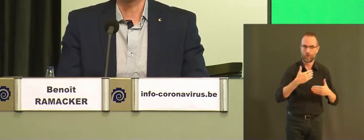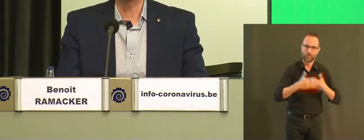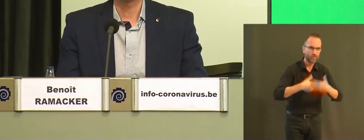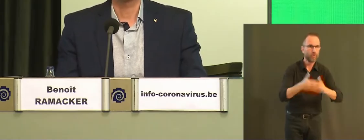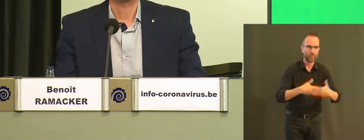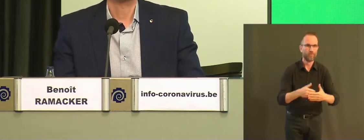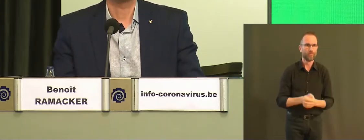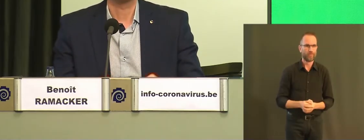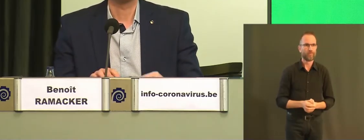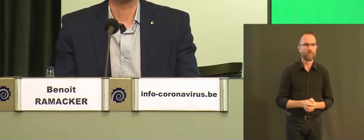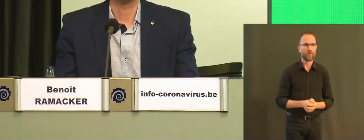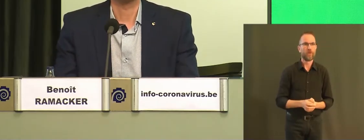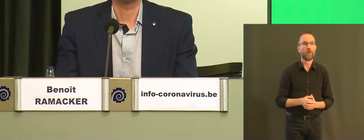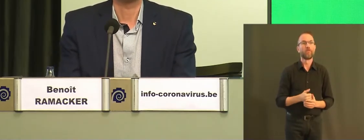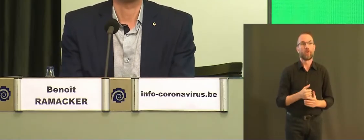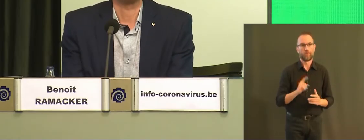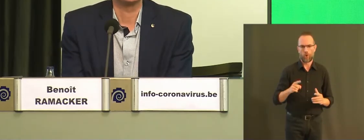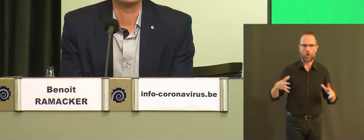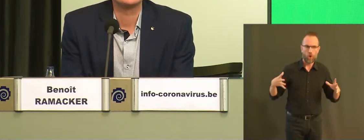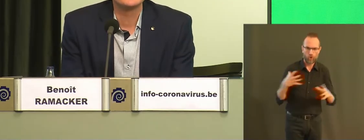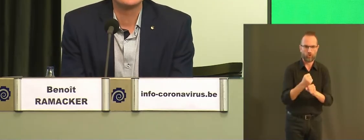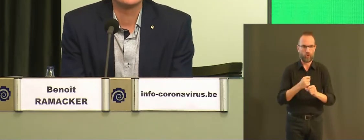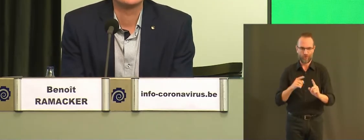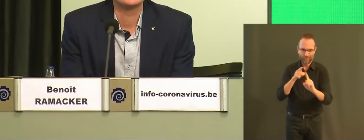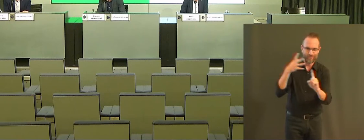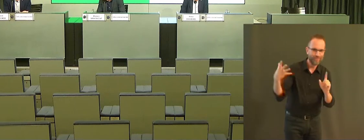Nous allons passer à quelques questions reçues de journalistes aujourd'hui.